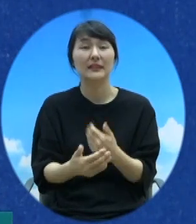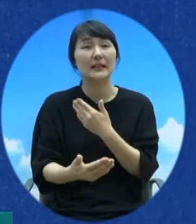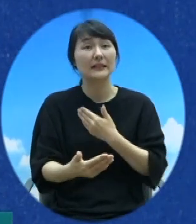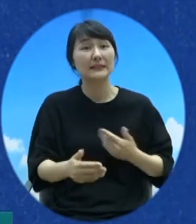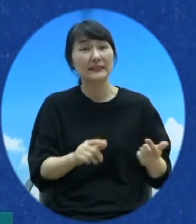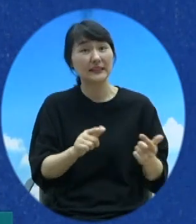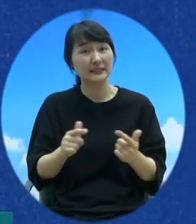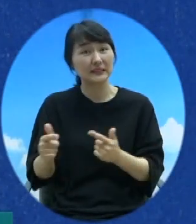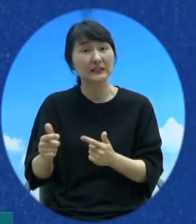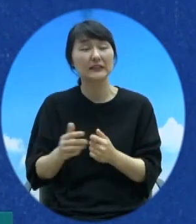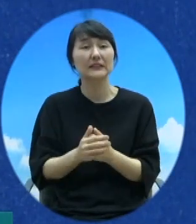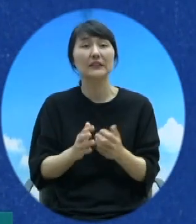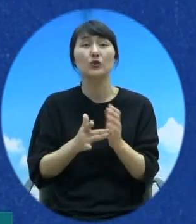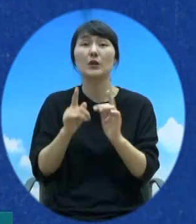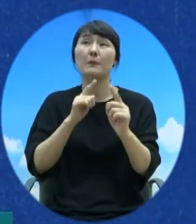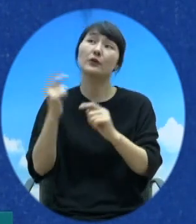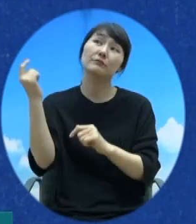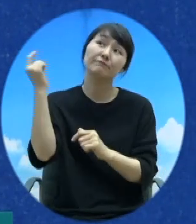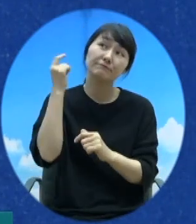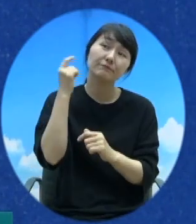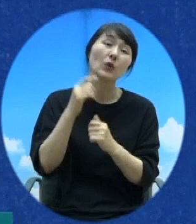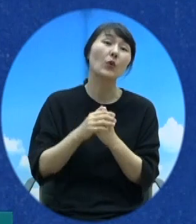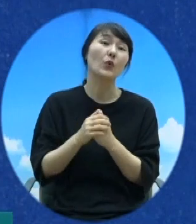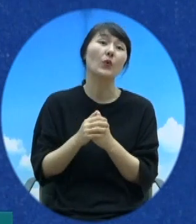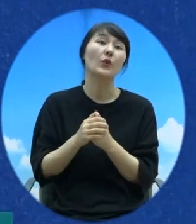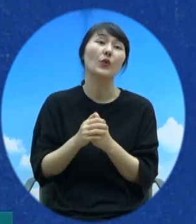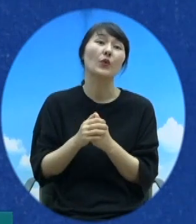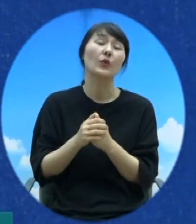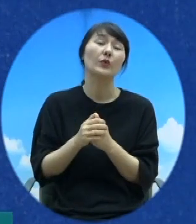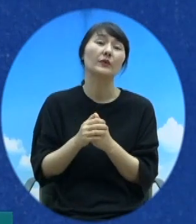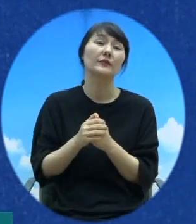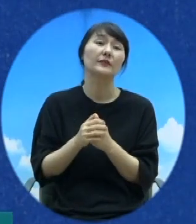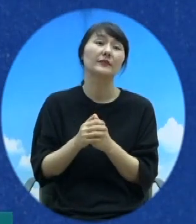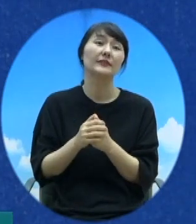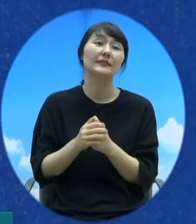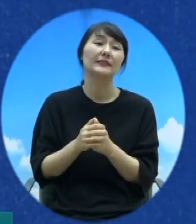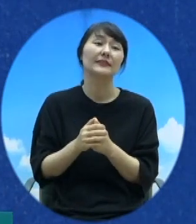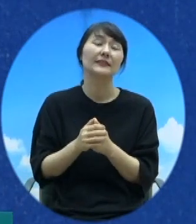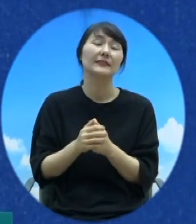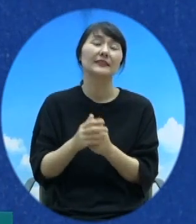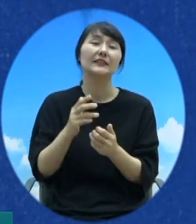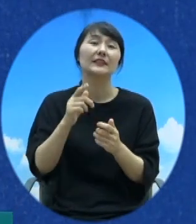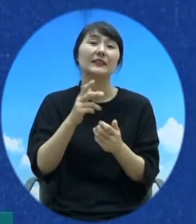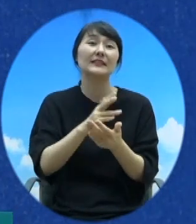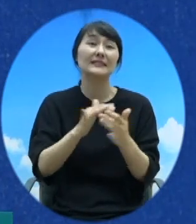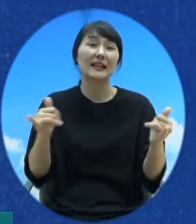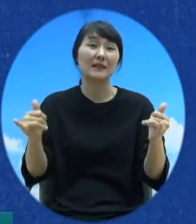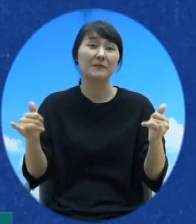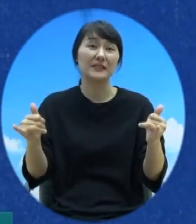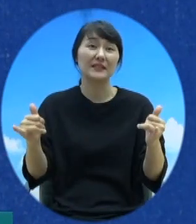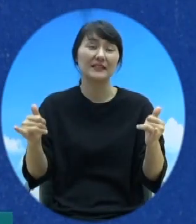제자들이 예수님의 말씀을 듣고 그 복음을 이제 사람들에게 전파합니다.